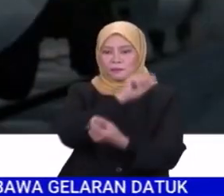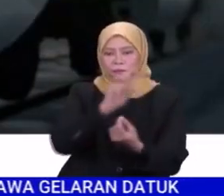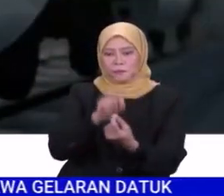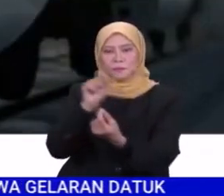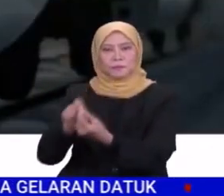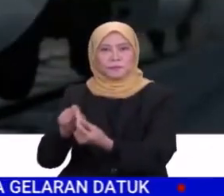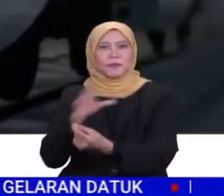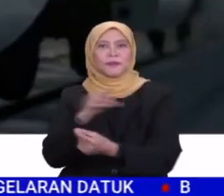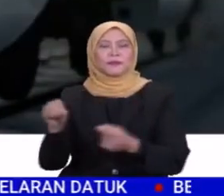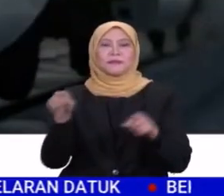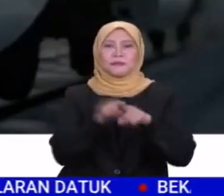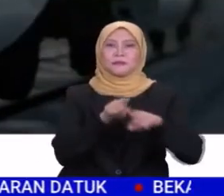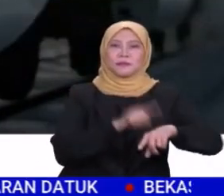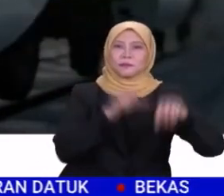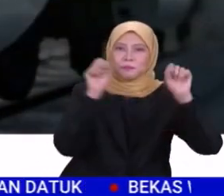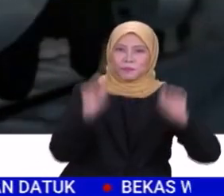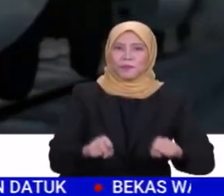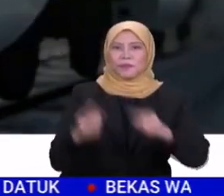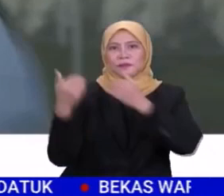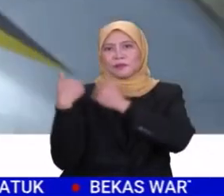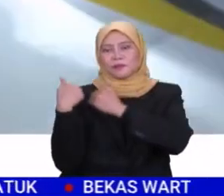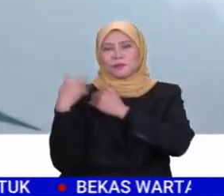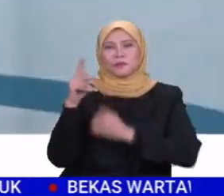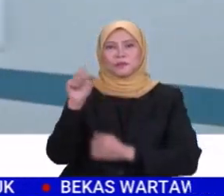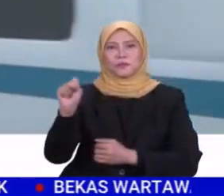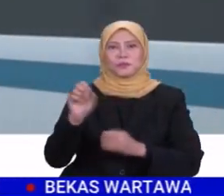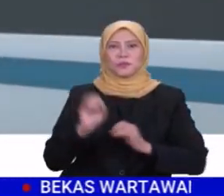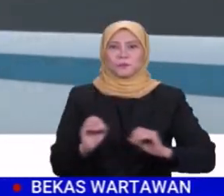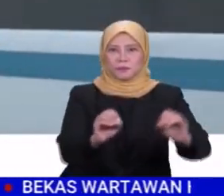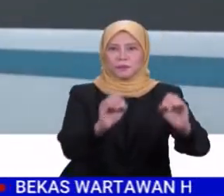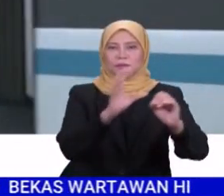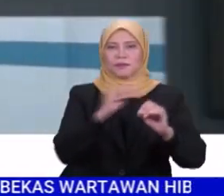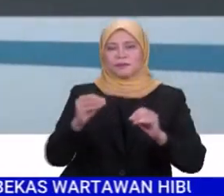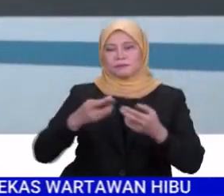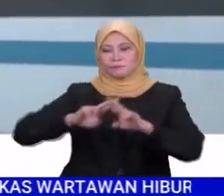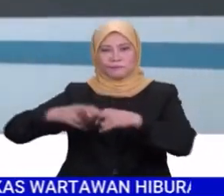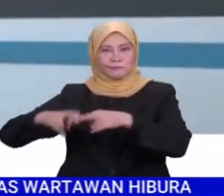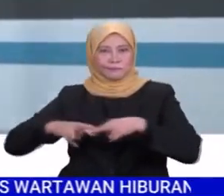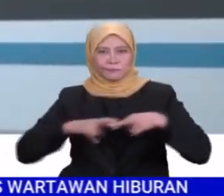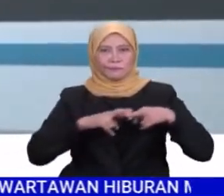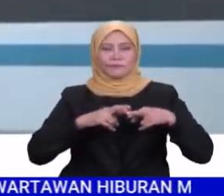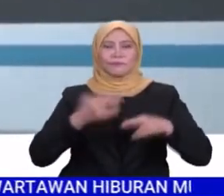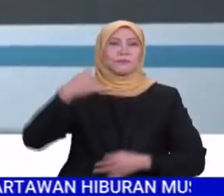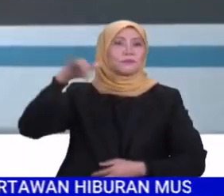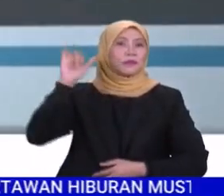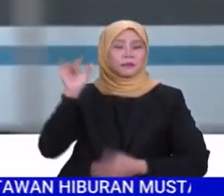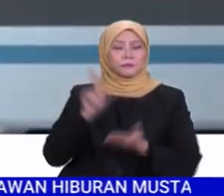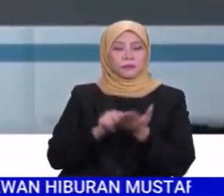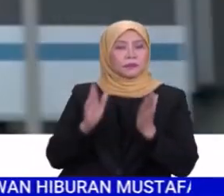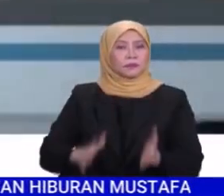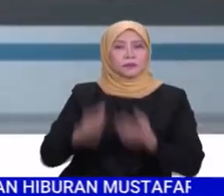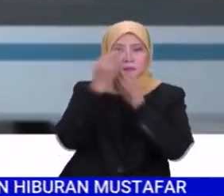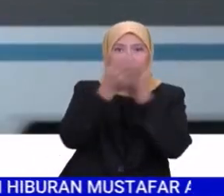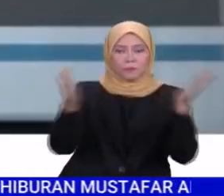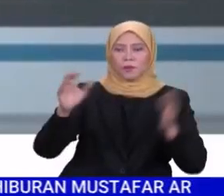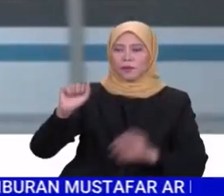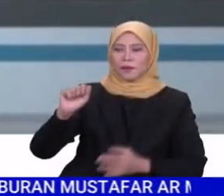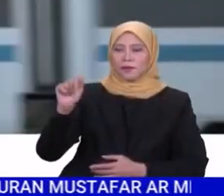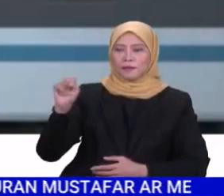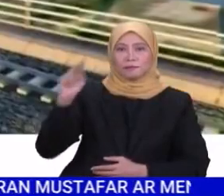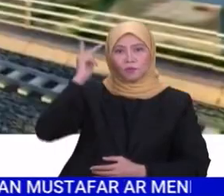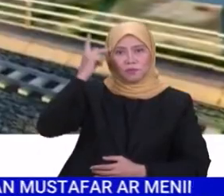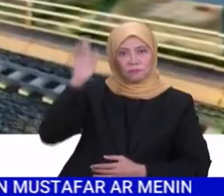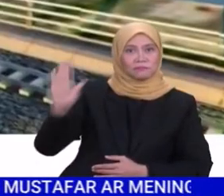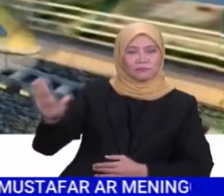dalam masa sama berupaya menanggung kos pengoperasian serta penyelenggaraan. Semalam, media melaporkan Azan dipetik